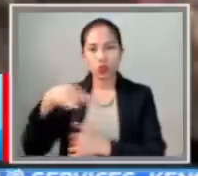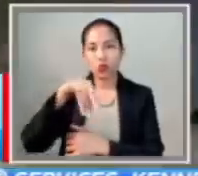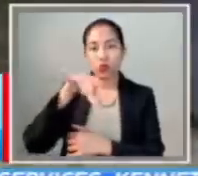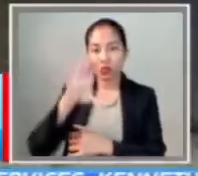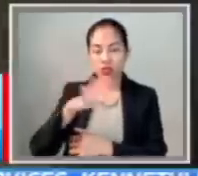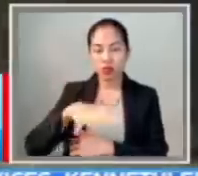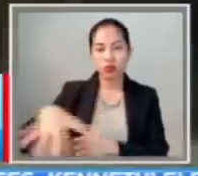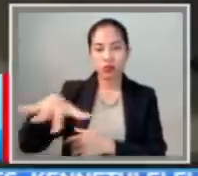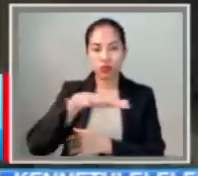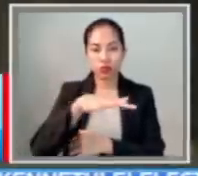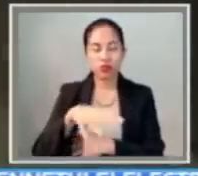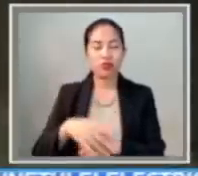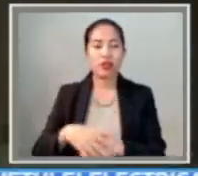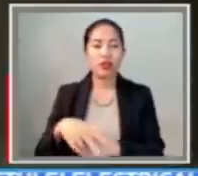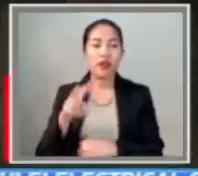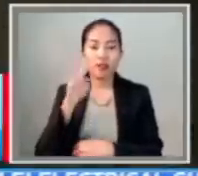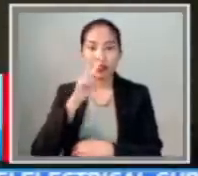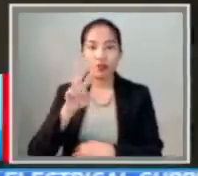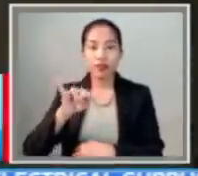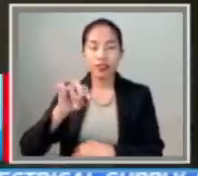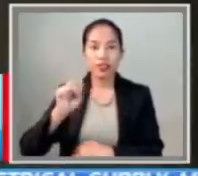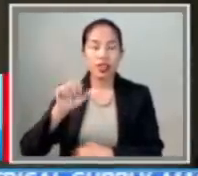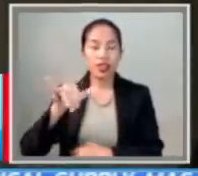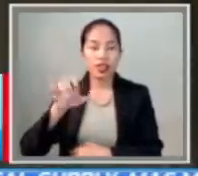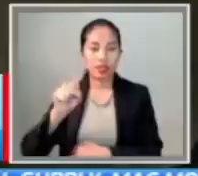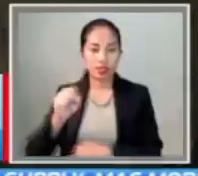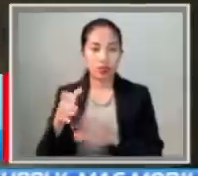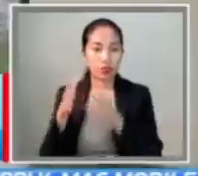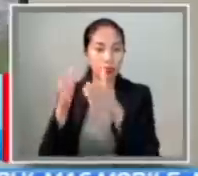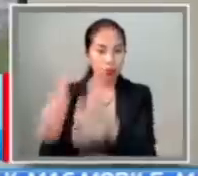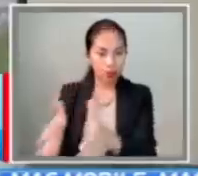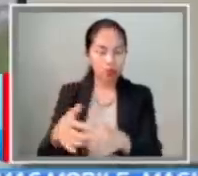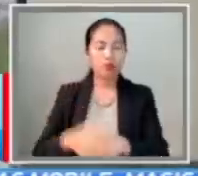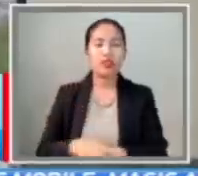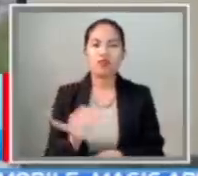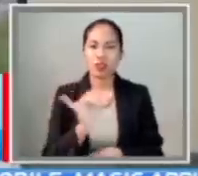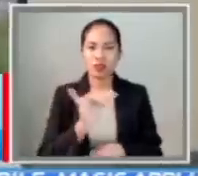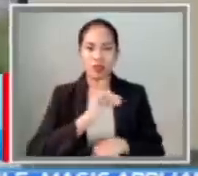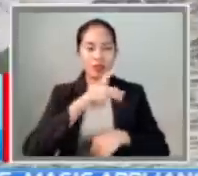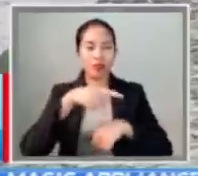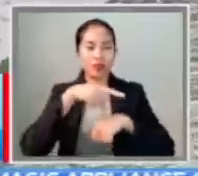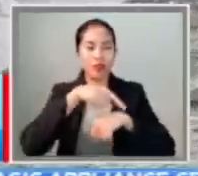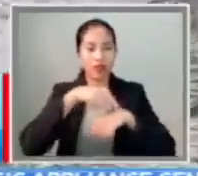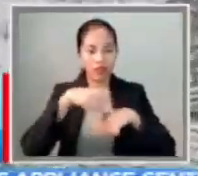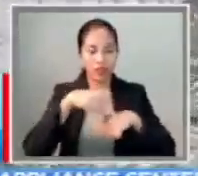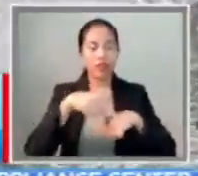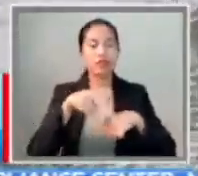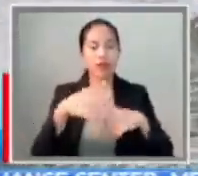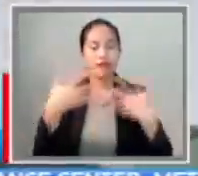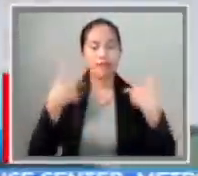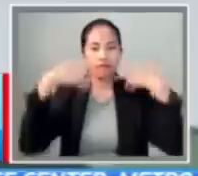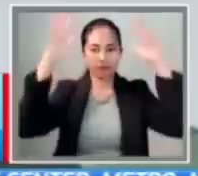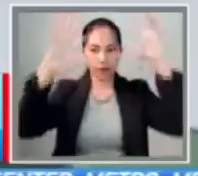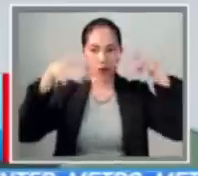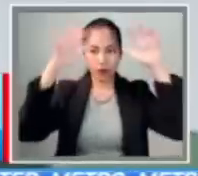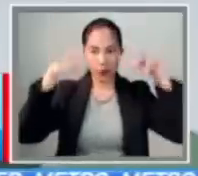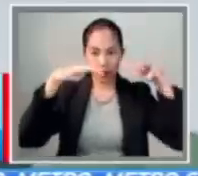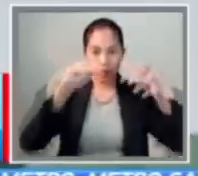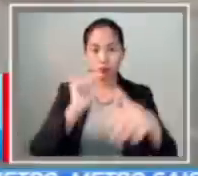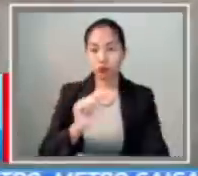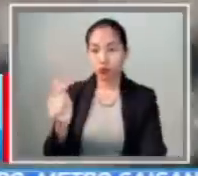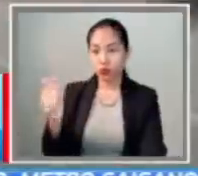ilang bahagi ng Paranaque. Sa bahagi ng North Luzon Expressway sa Bulacan naman, halos hindi na makita ang